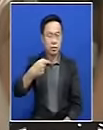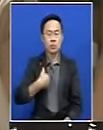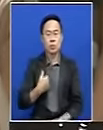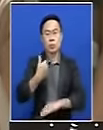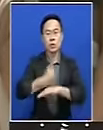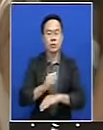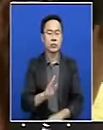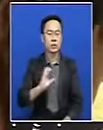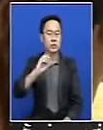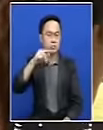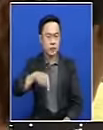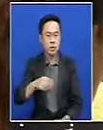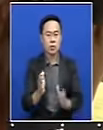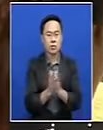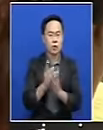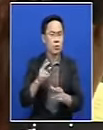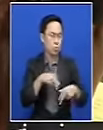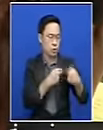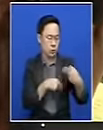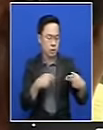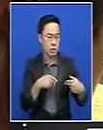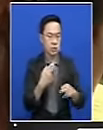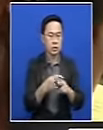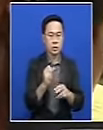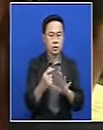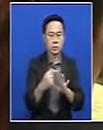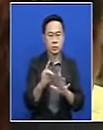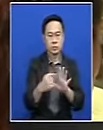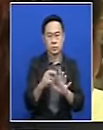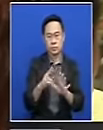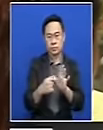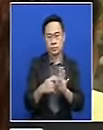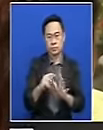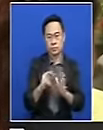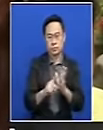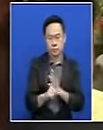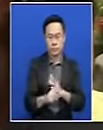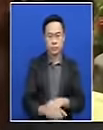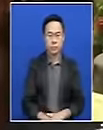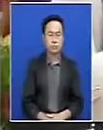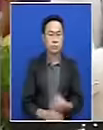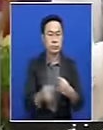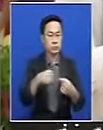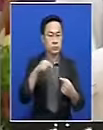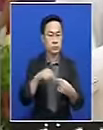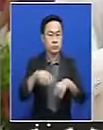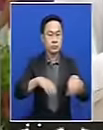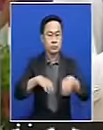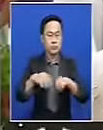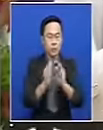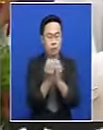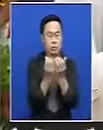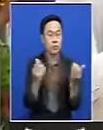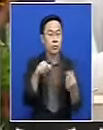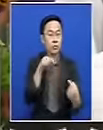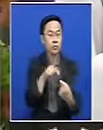ภคภัณฑ์และคุณหญิงสุดารัตน์เกยุราพันธ ์เป็นเวลาเกือบจะ 4,000 ปี และนี่คือบรรยากาศพิธีสวดนพเค